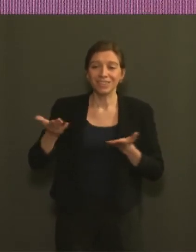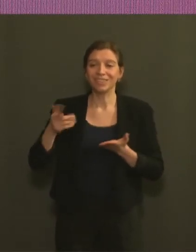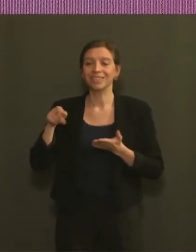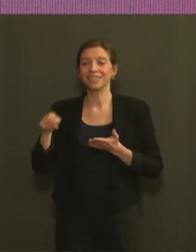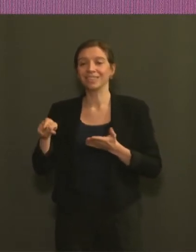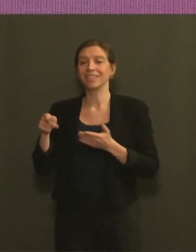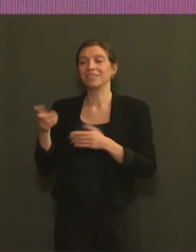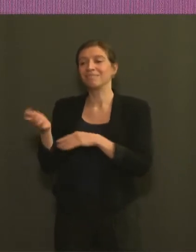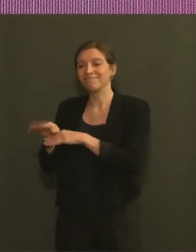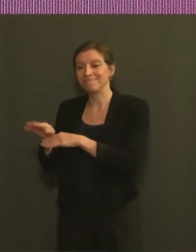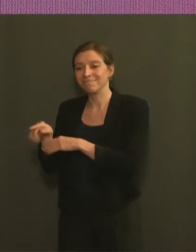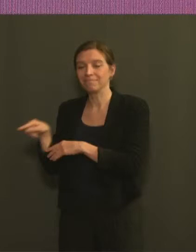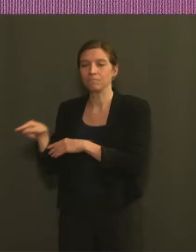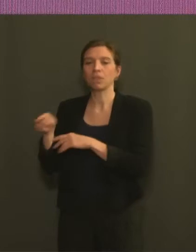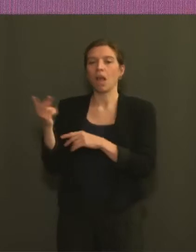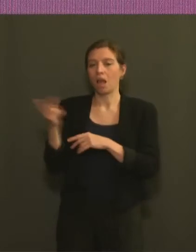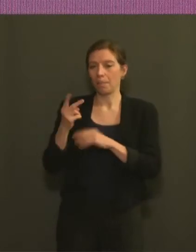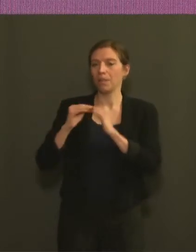niveau